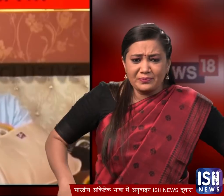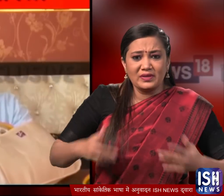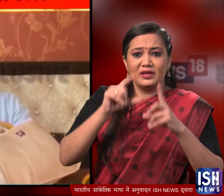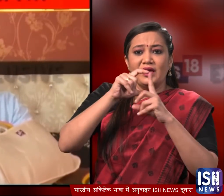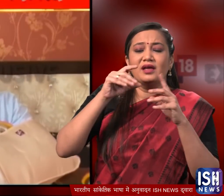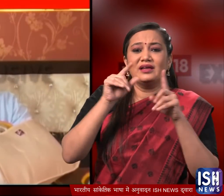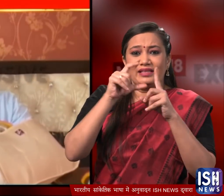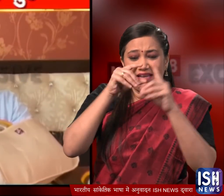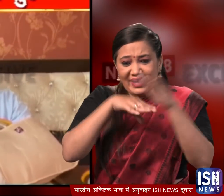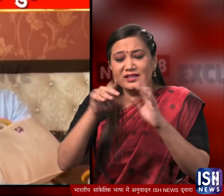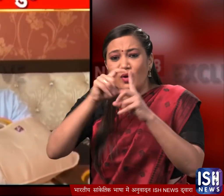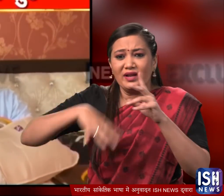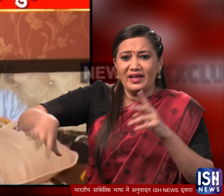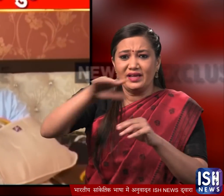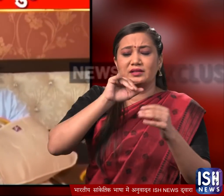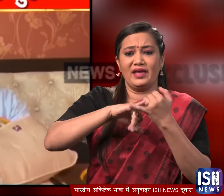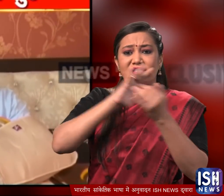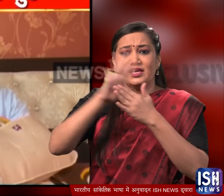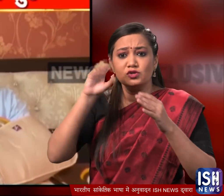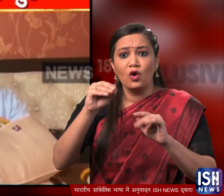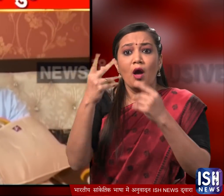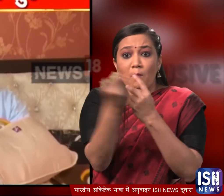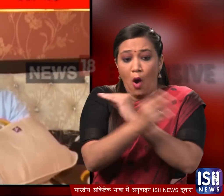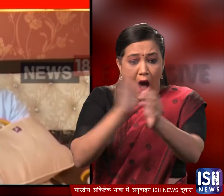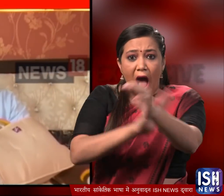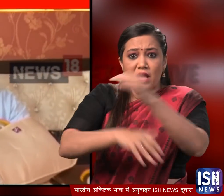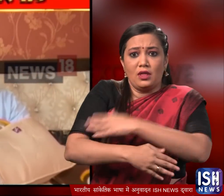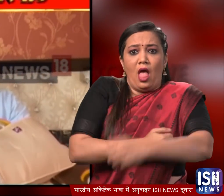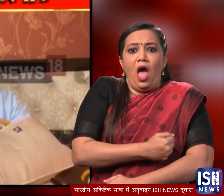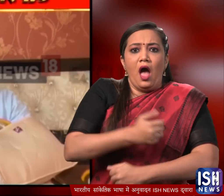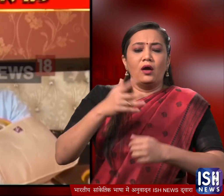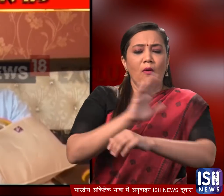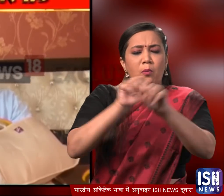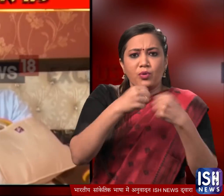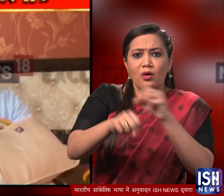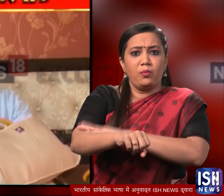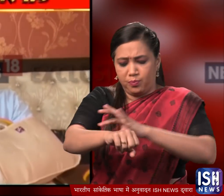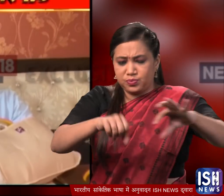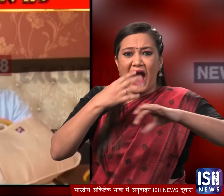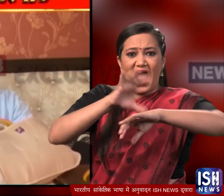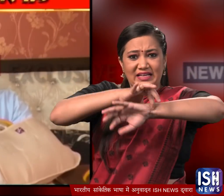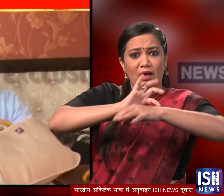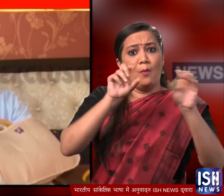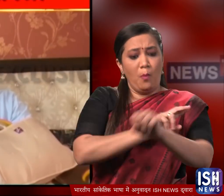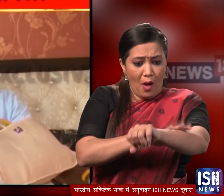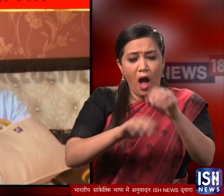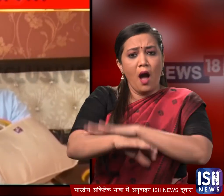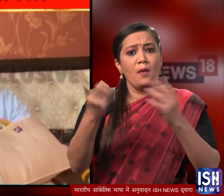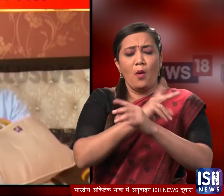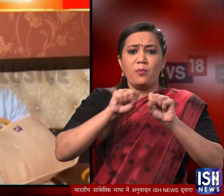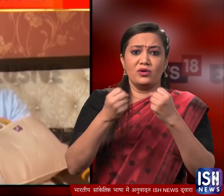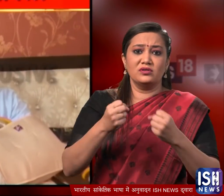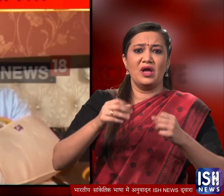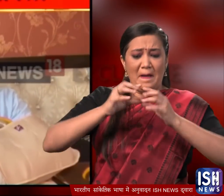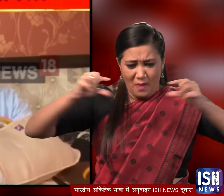दिखी। दिल्ली के द्वारका के मोहन गार्डन थाने के एसएचओ बलजीत सिंह के दोनों हाथों में पलस्तर बंधा है। दोनों हाथों की हड्डियां हुड़दंगियों ने तोड़